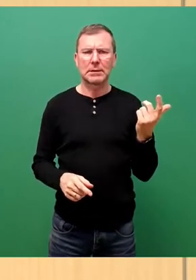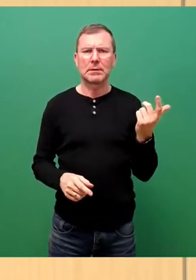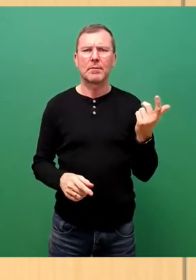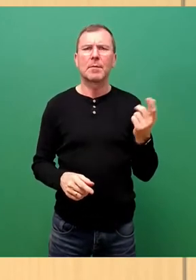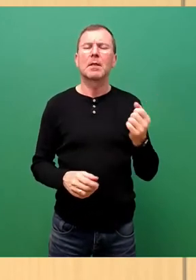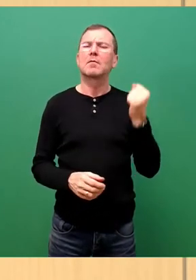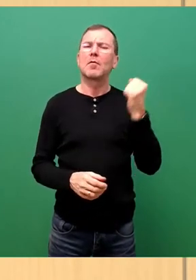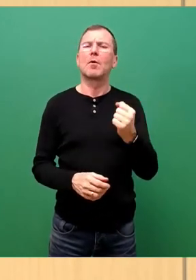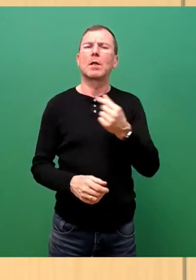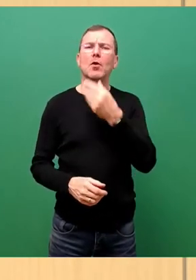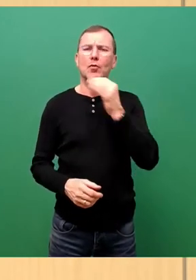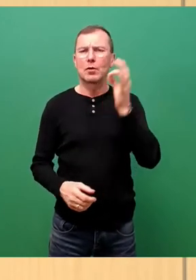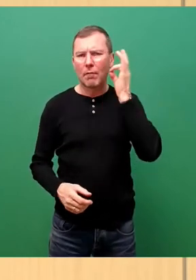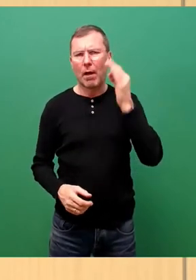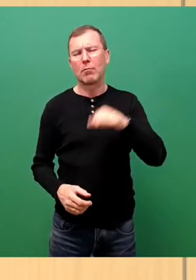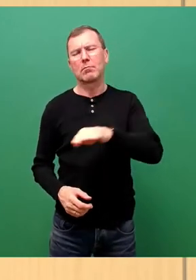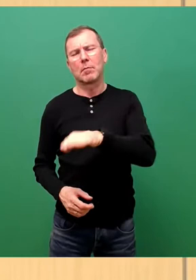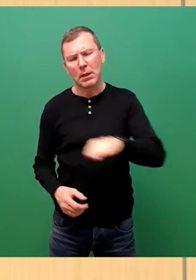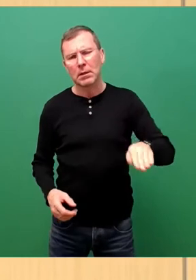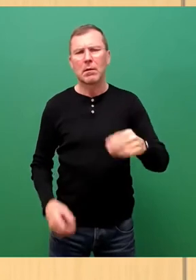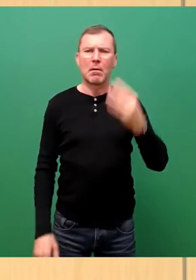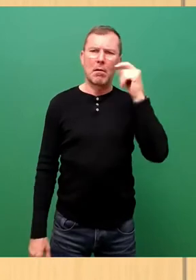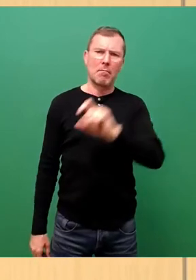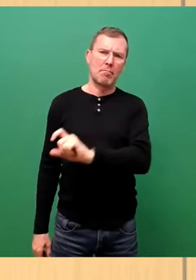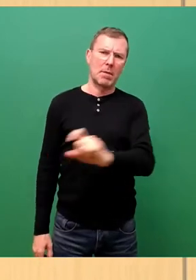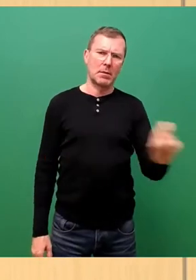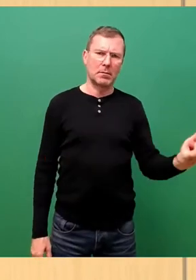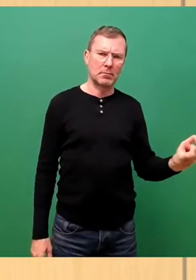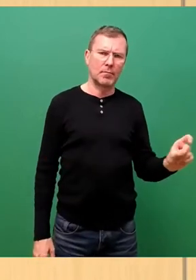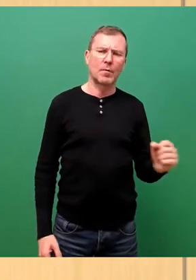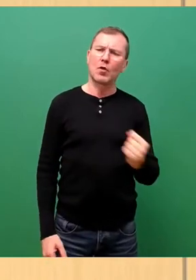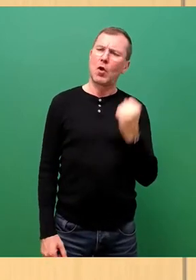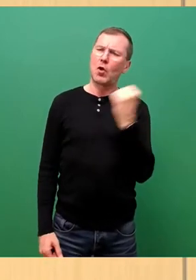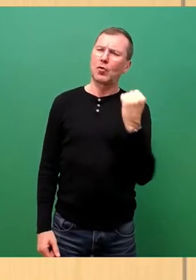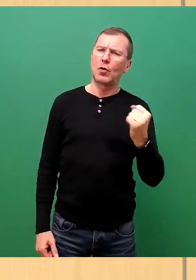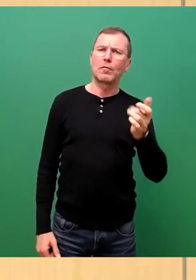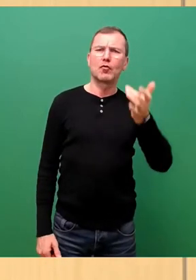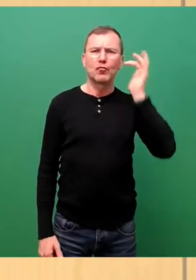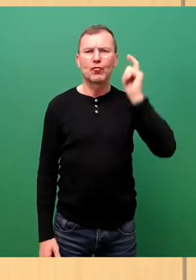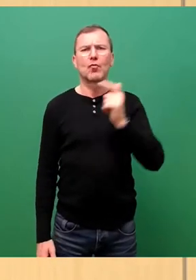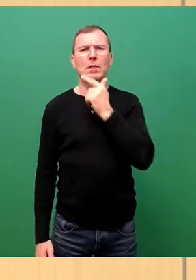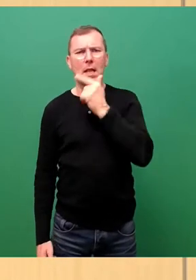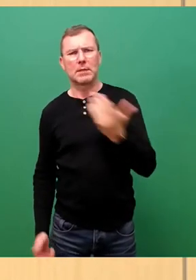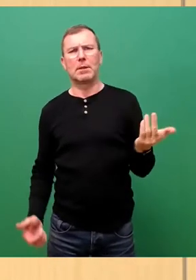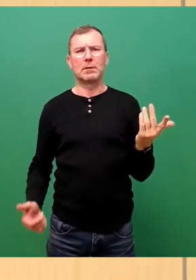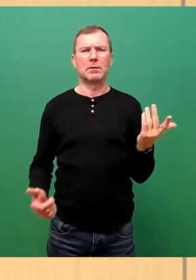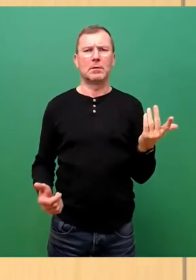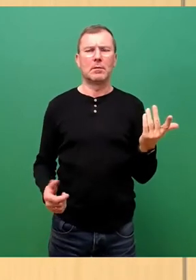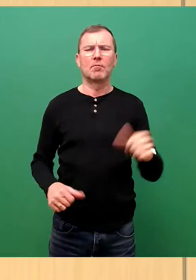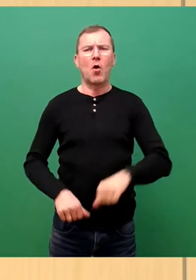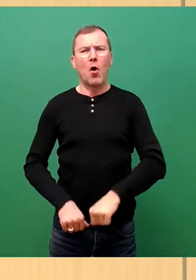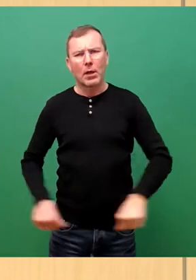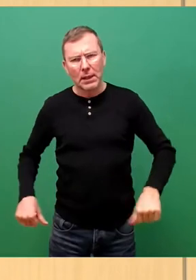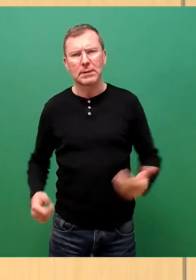jüdischen Frauen, Kindern und Männern, für das Töten von Schwulen und Lesben, für die Euthanasie